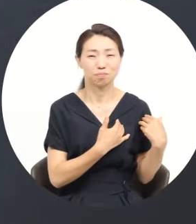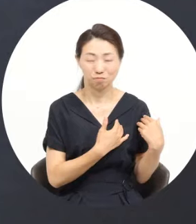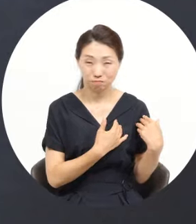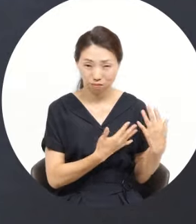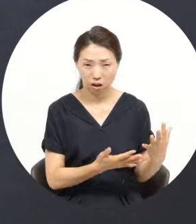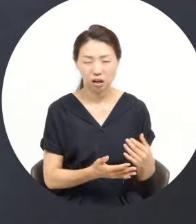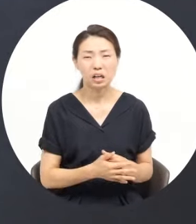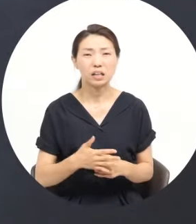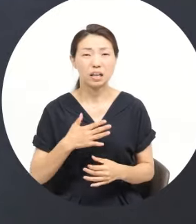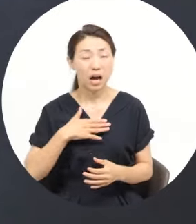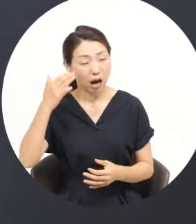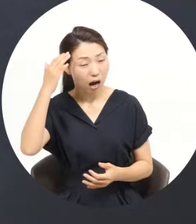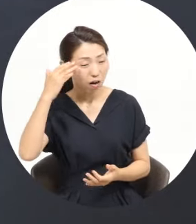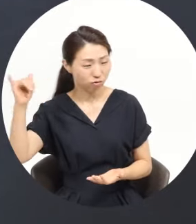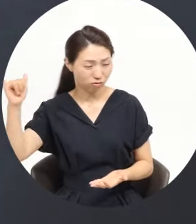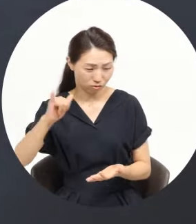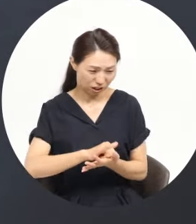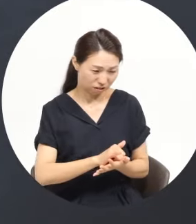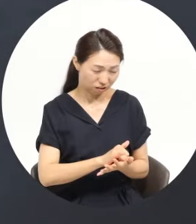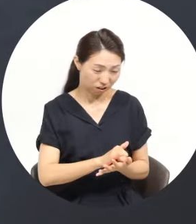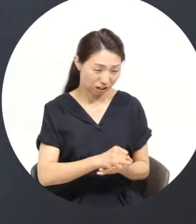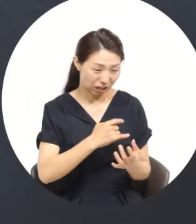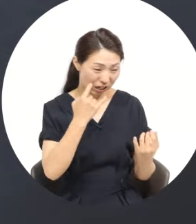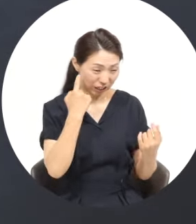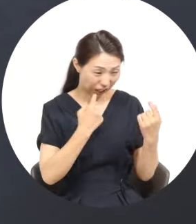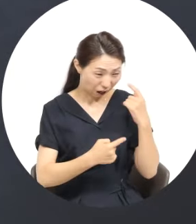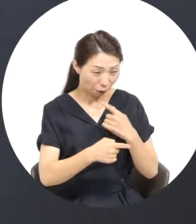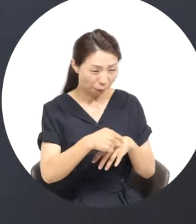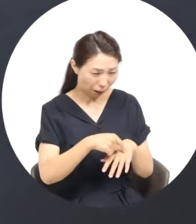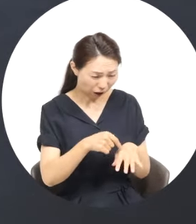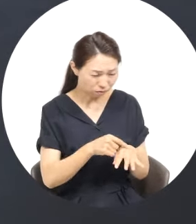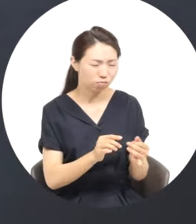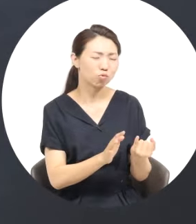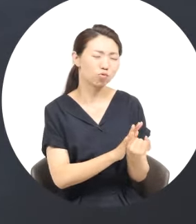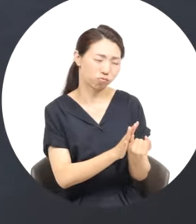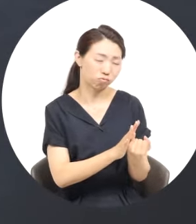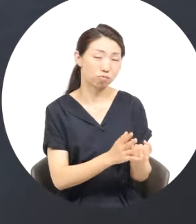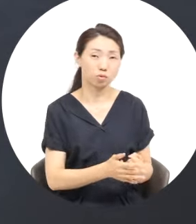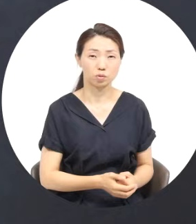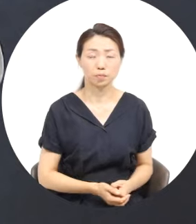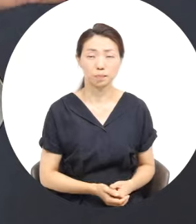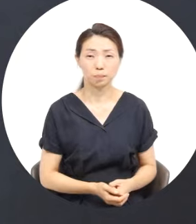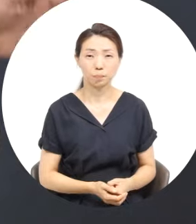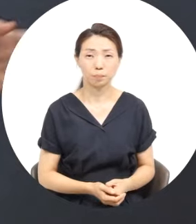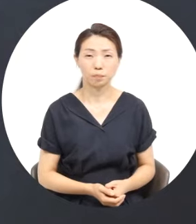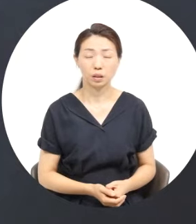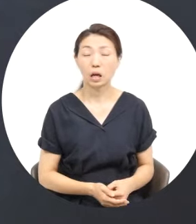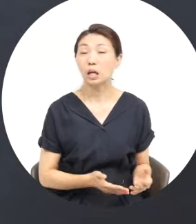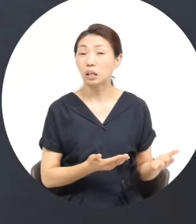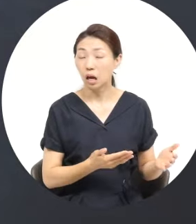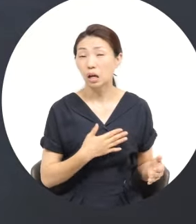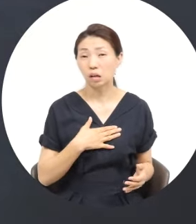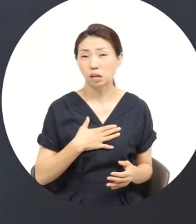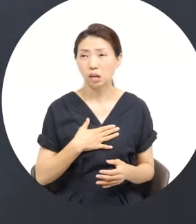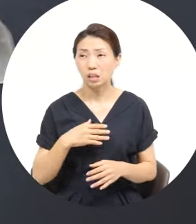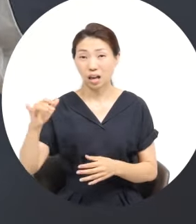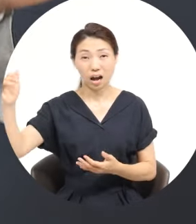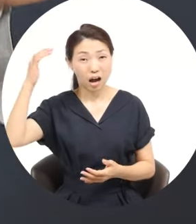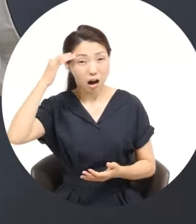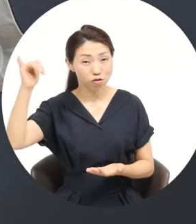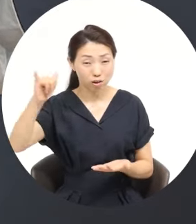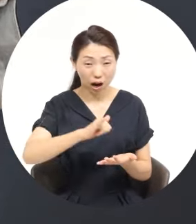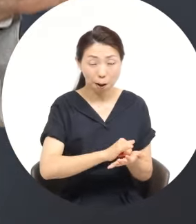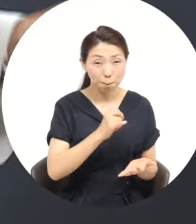가서 아이의 그 마음을 받아줘야지 하든지 내가 못 갈 행패이면 바로 이런 상황에도 나는